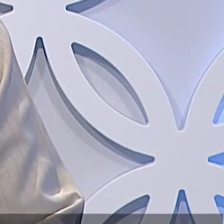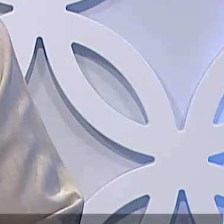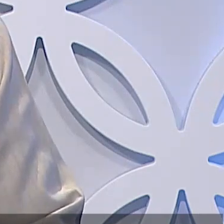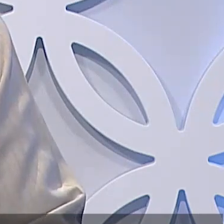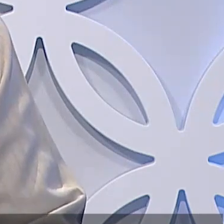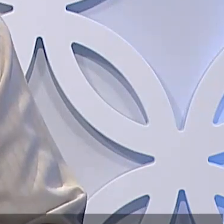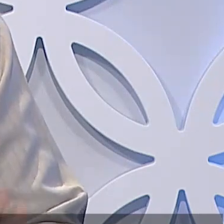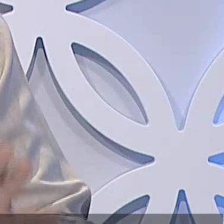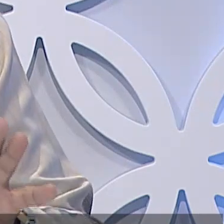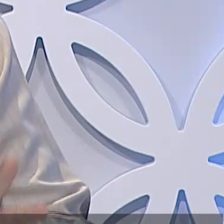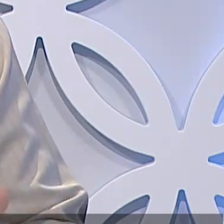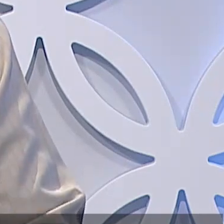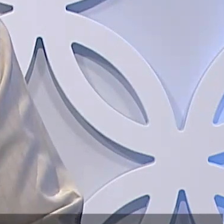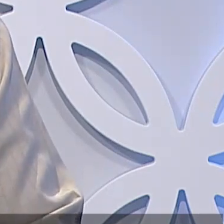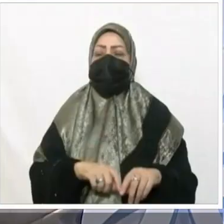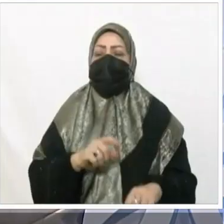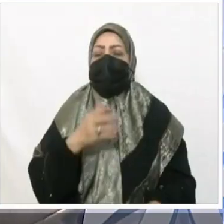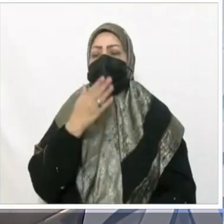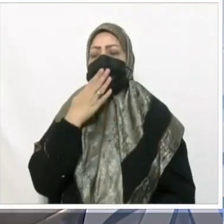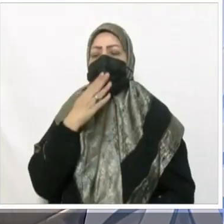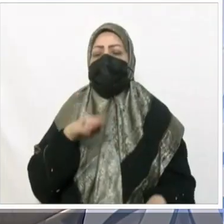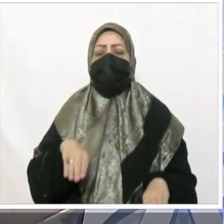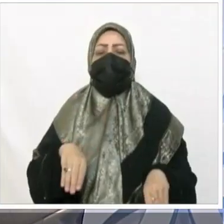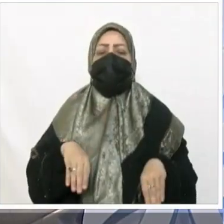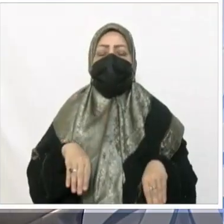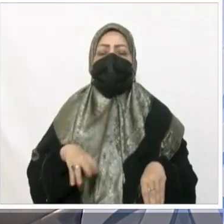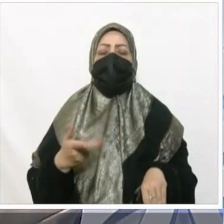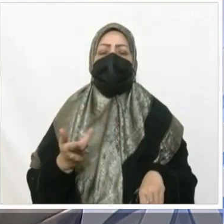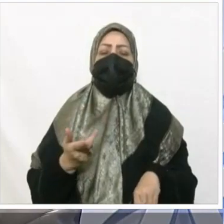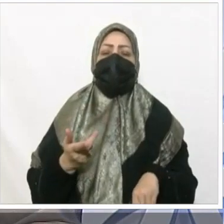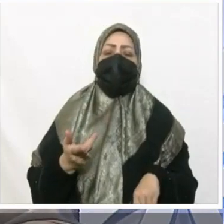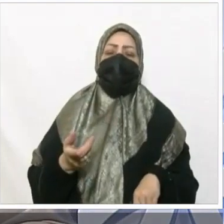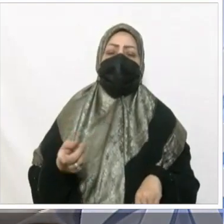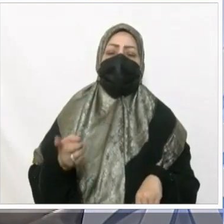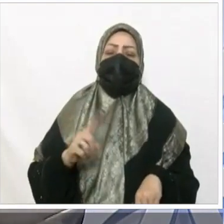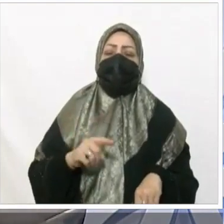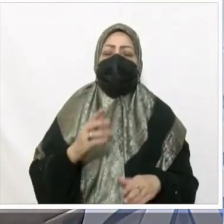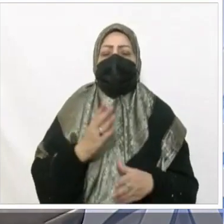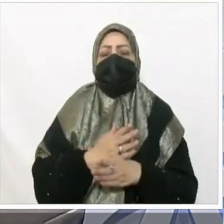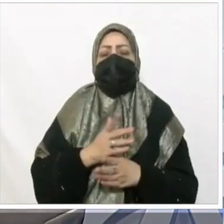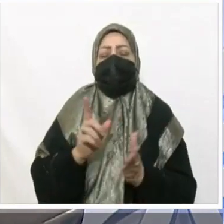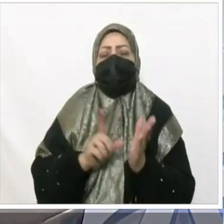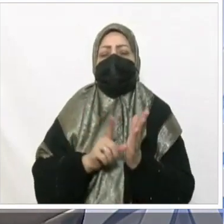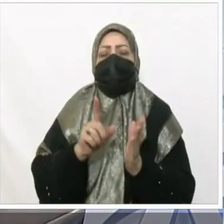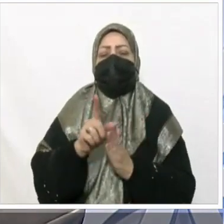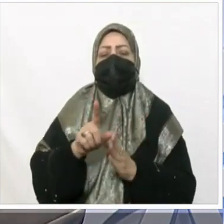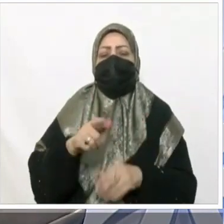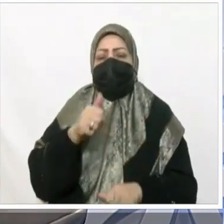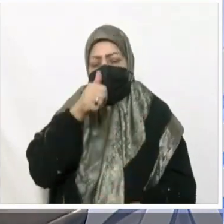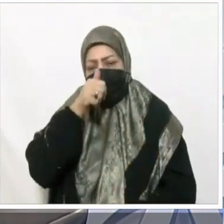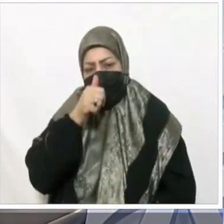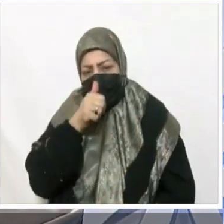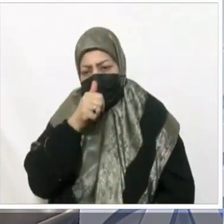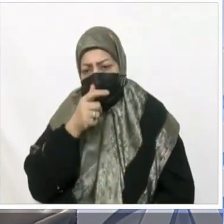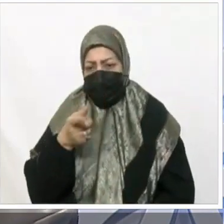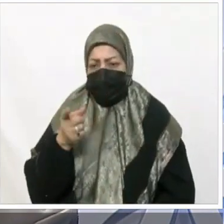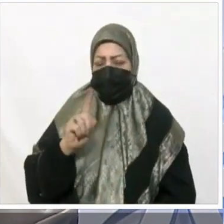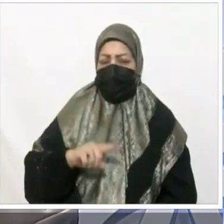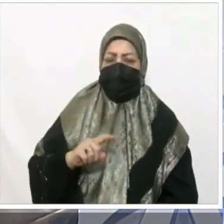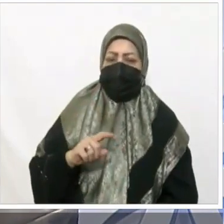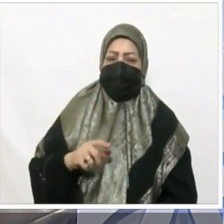هؤلاء، ولم لماذا قالك لا هذا ولي أمر لابد من الطاعة، لكن تأتي لمسألة زكاة الفطر إعطائها